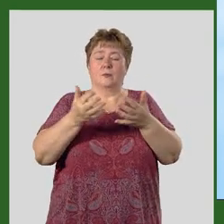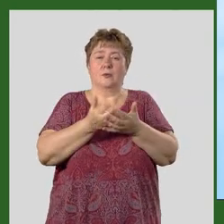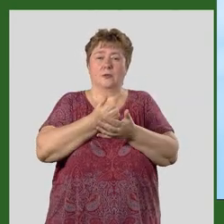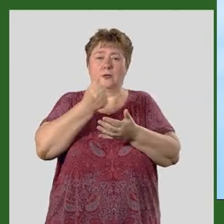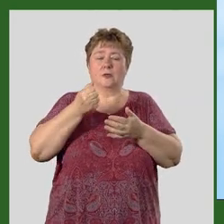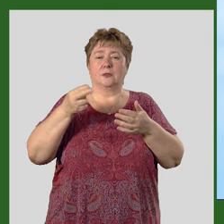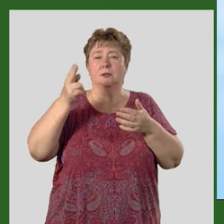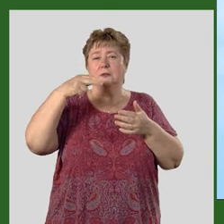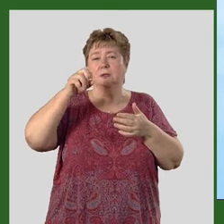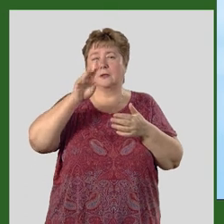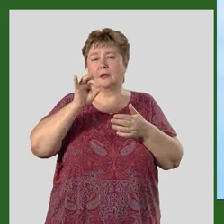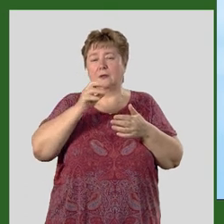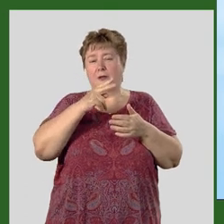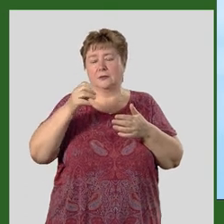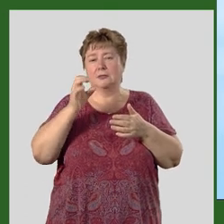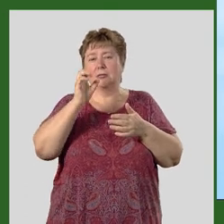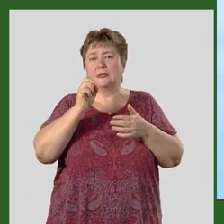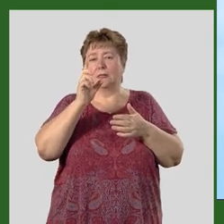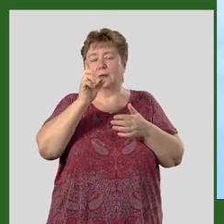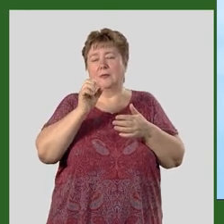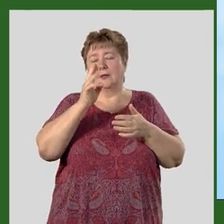принятия декларации Сепхи.